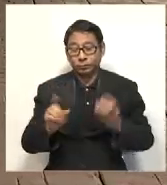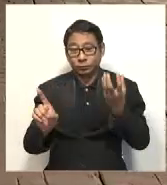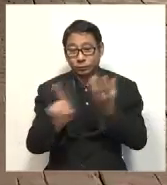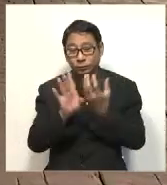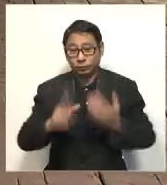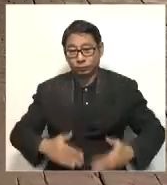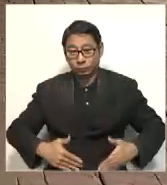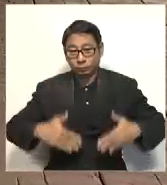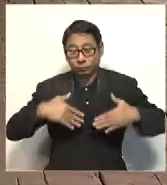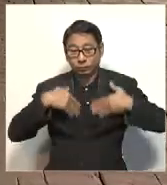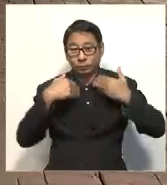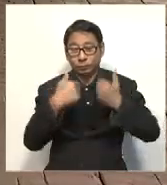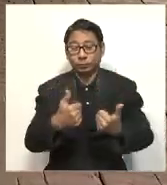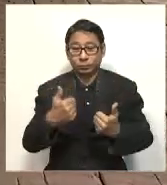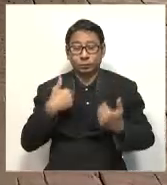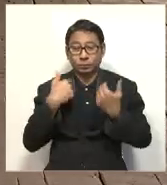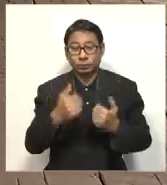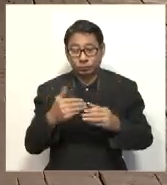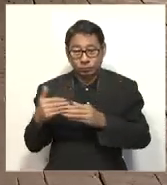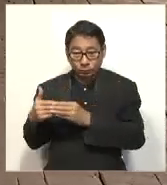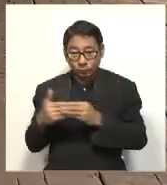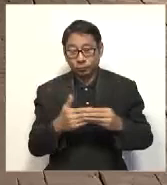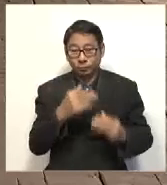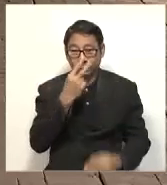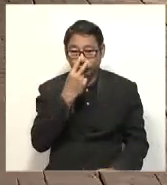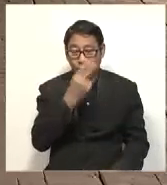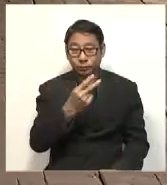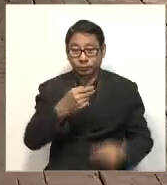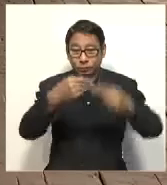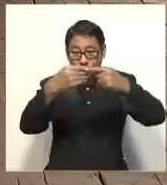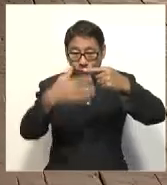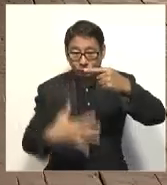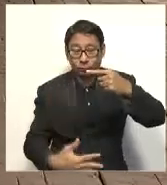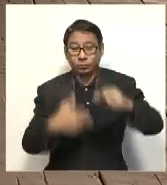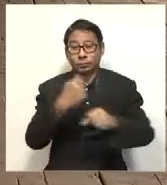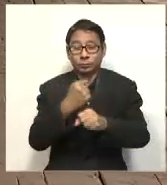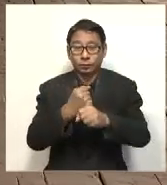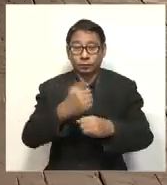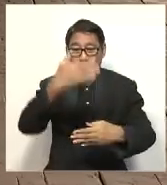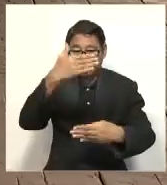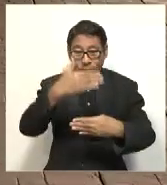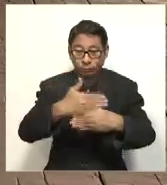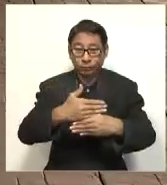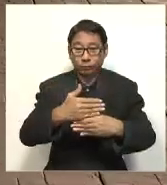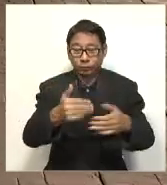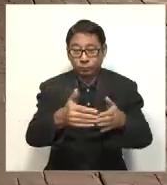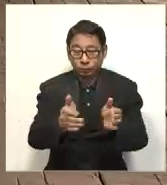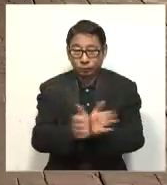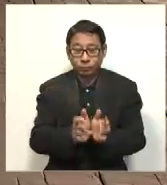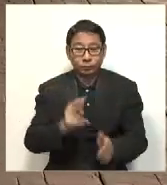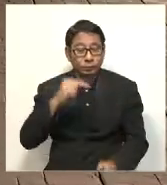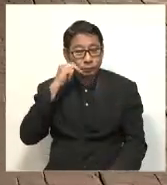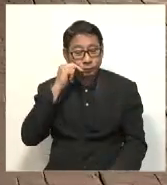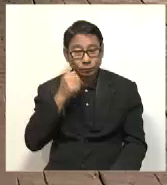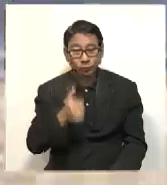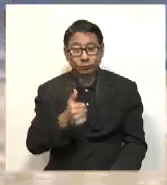ากยิ่งขึ้นก็ถือว่าใกล้แค่เอื้อมเดี๋ยวจะพาคุณผู้ชมไปดูค่ะรายละเอียดของการทำงานของบานพับได้ของกว้านพะเยาแห่งนี้ไปติดตามกัน